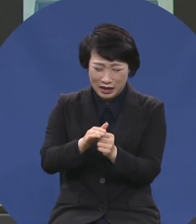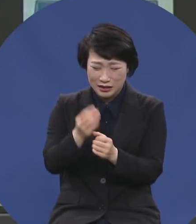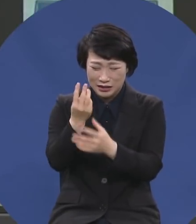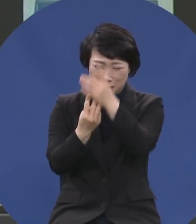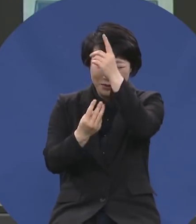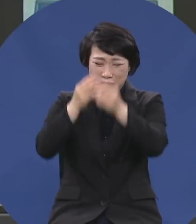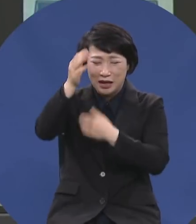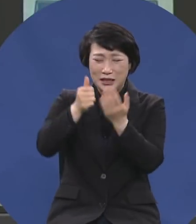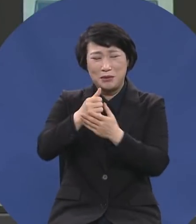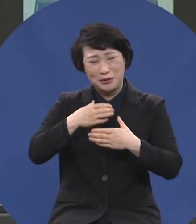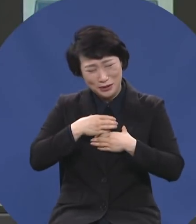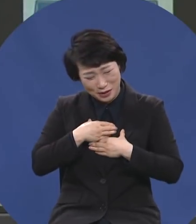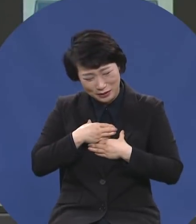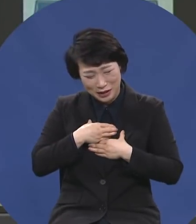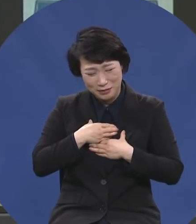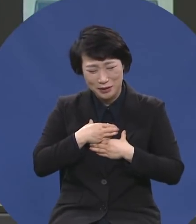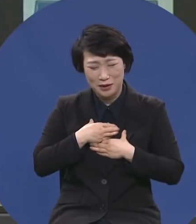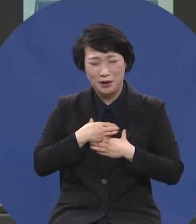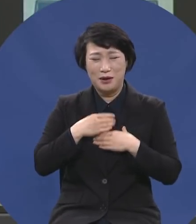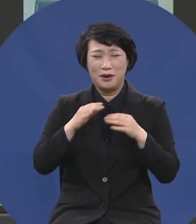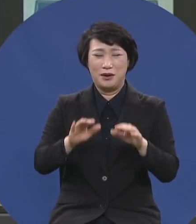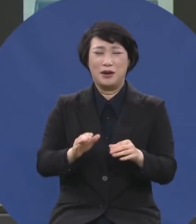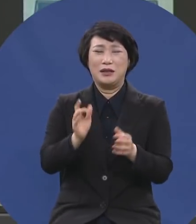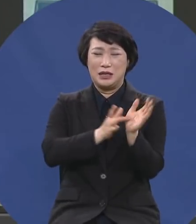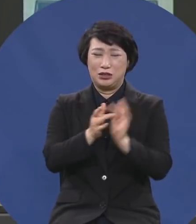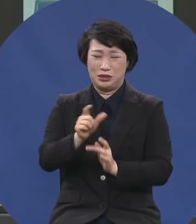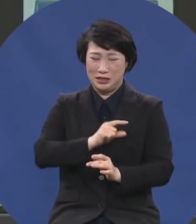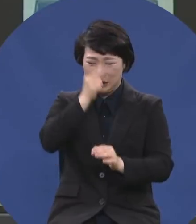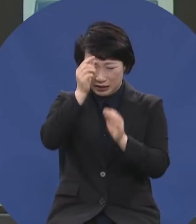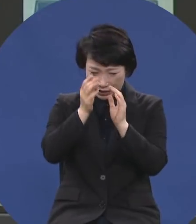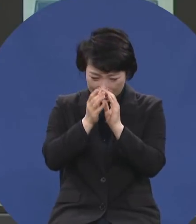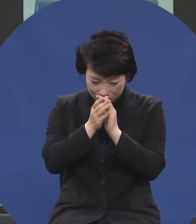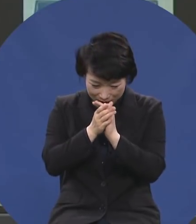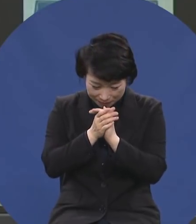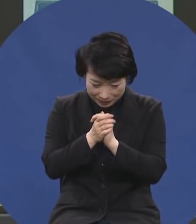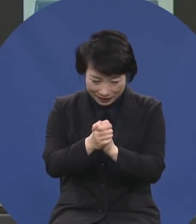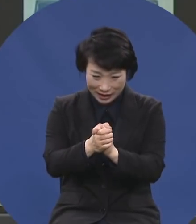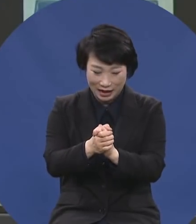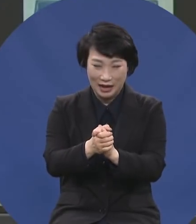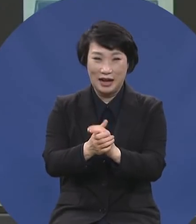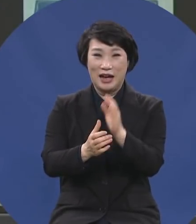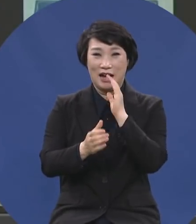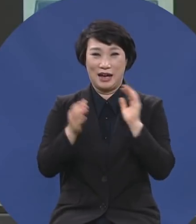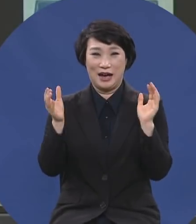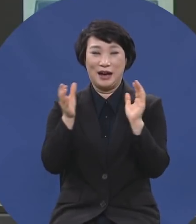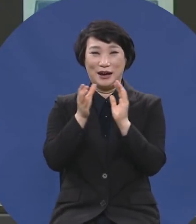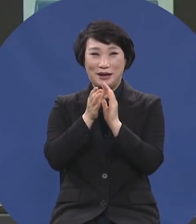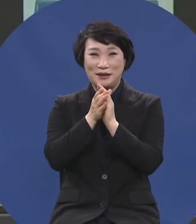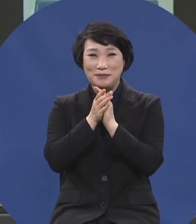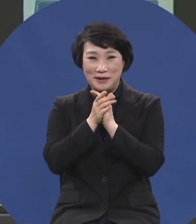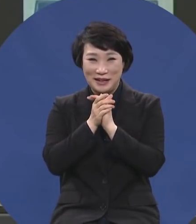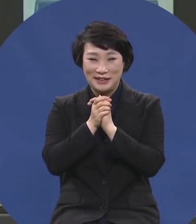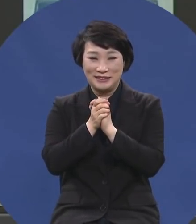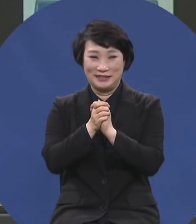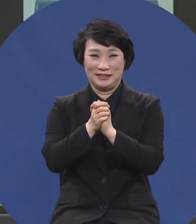삼위 하나님을 경외하며 예수님 이름으로 기도드리옵나이다.